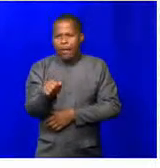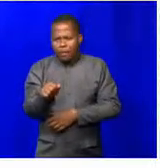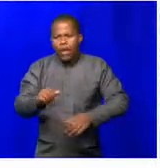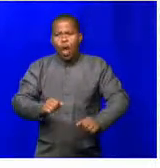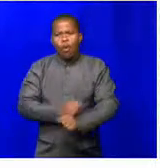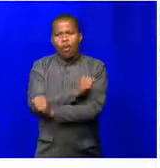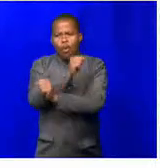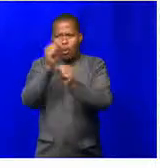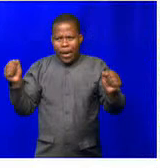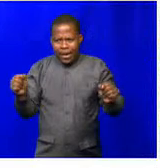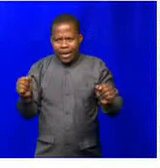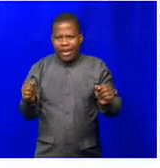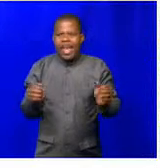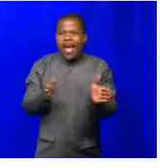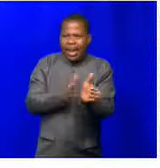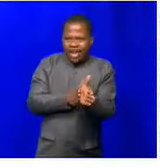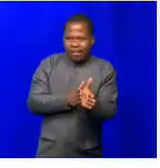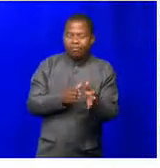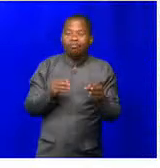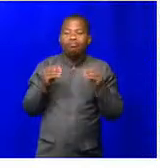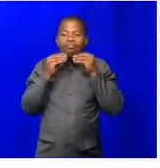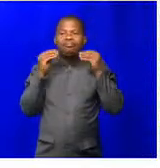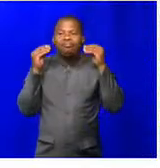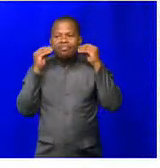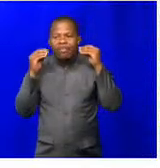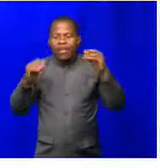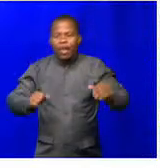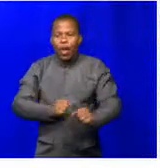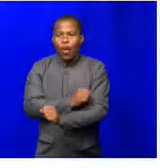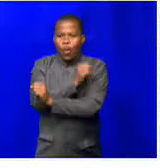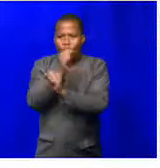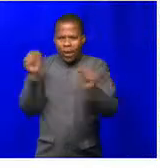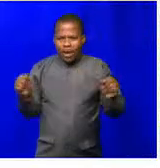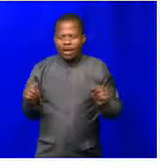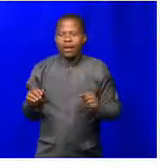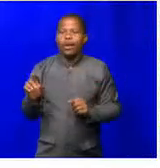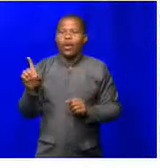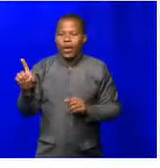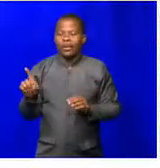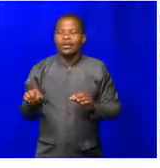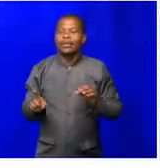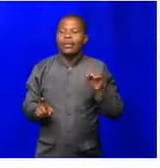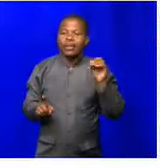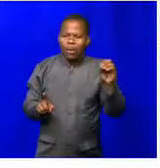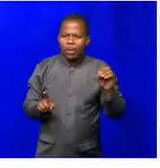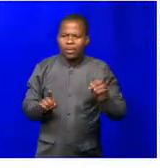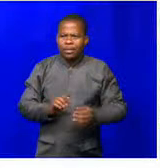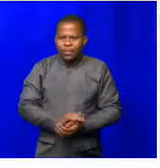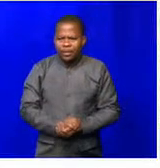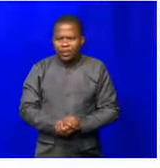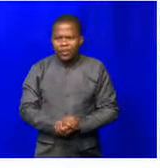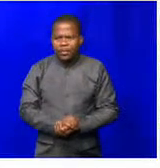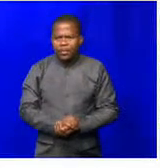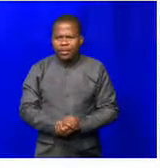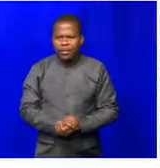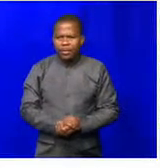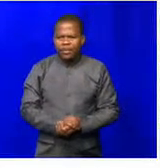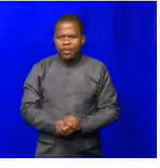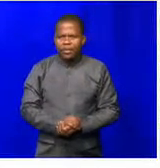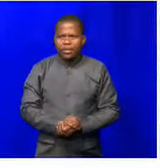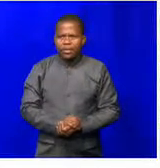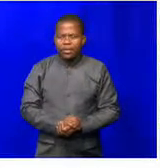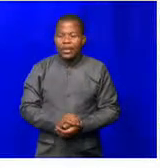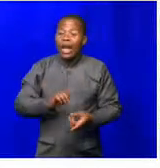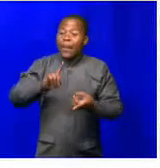be COSAFA under 20 kulenzela ukuthi incobe kulabavikela lenzebe iMozambique ngeligolinye ecanzeni